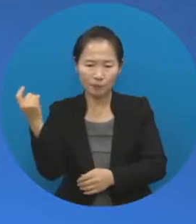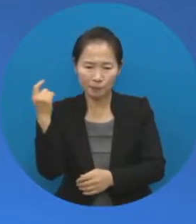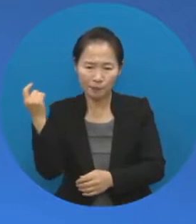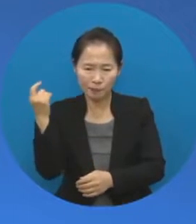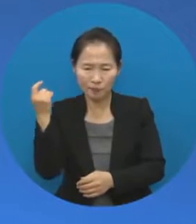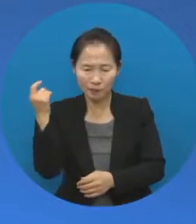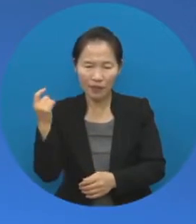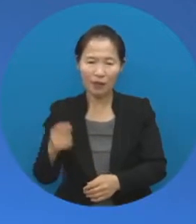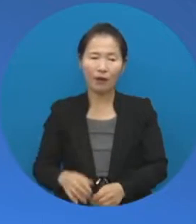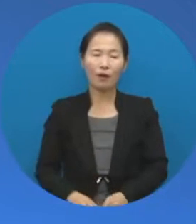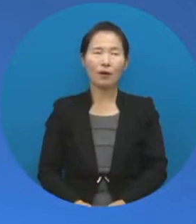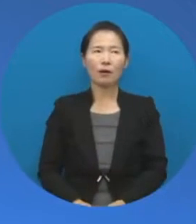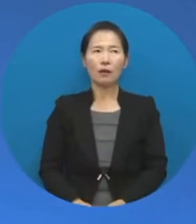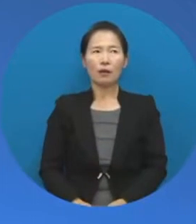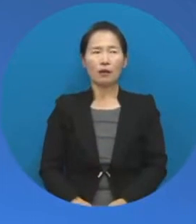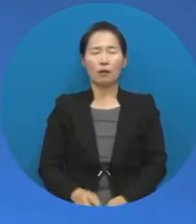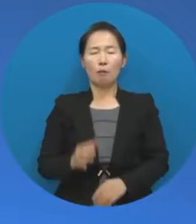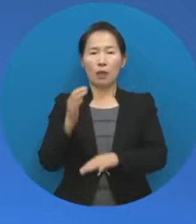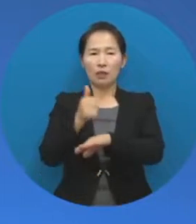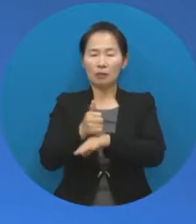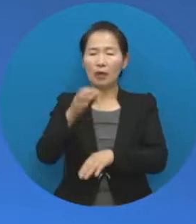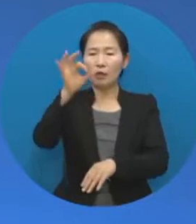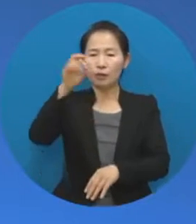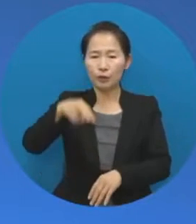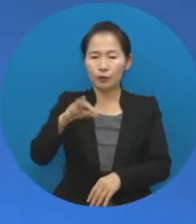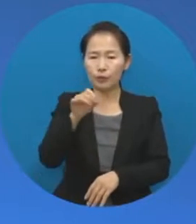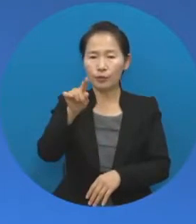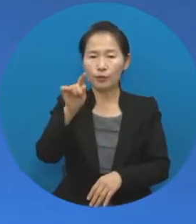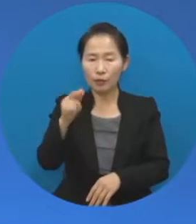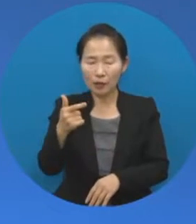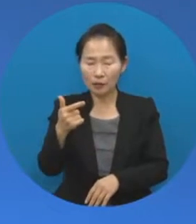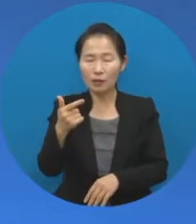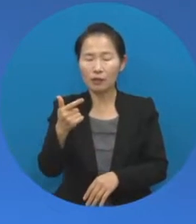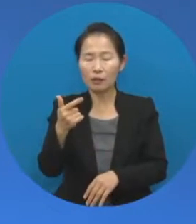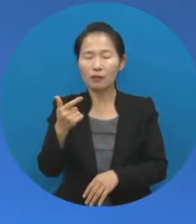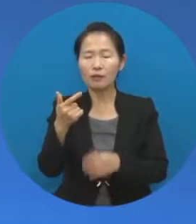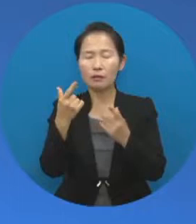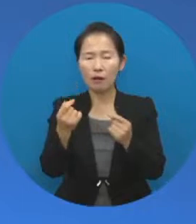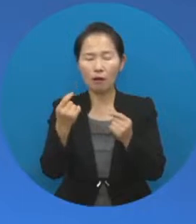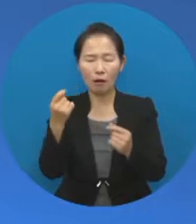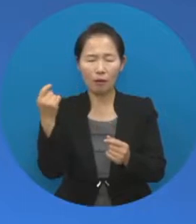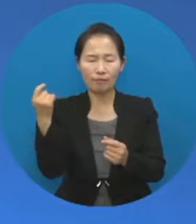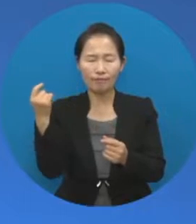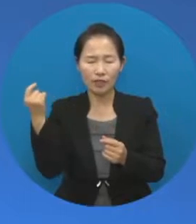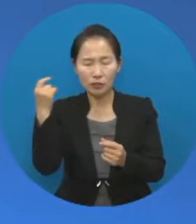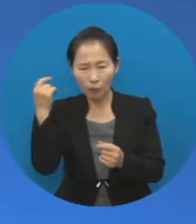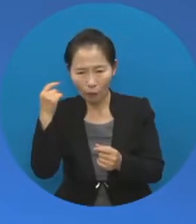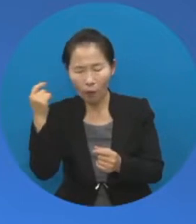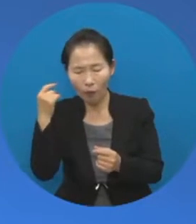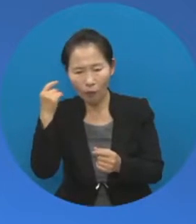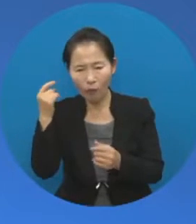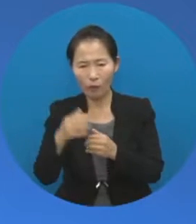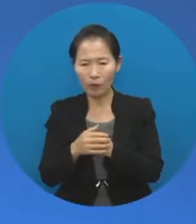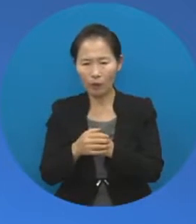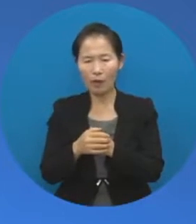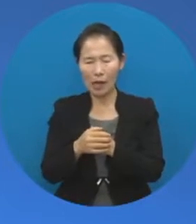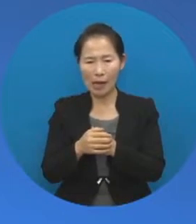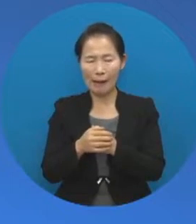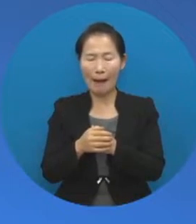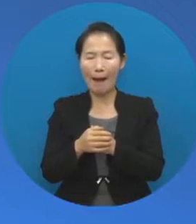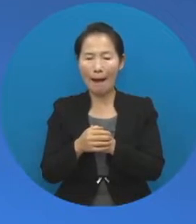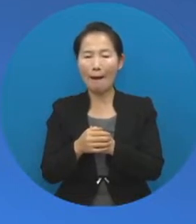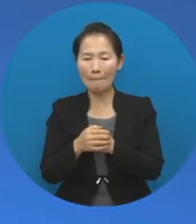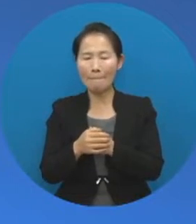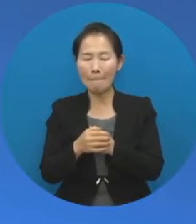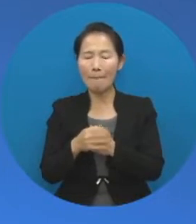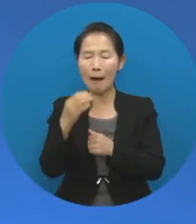그 마지막 유언으로 저에게 들렸어요. 그래서 내가 엄마의 유언만은 꼭